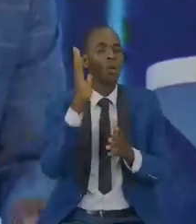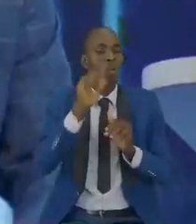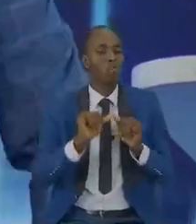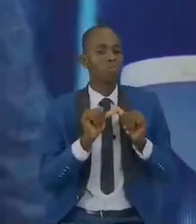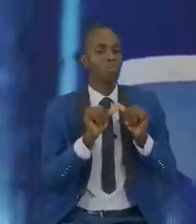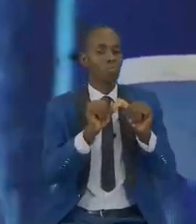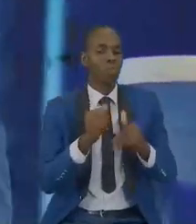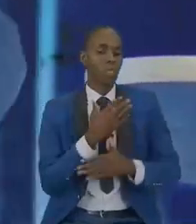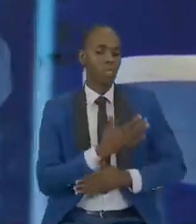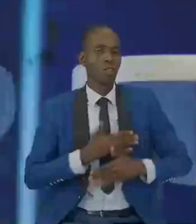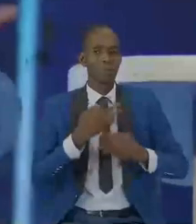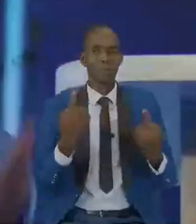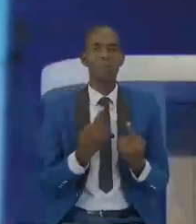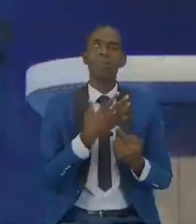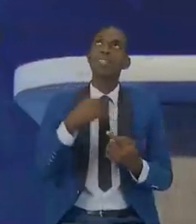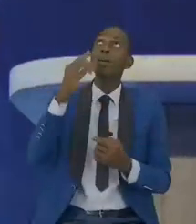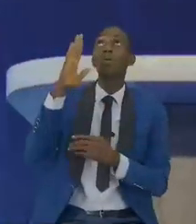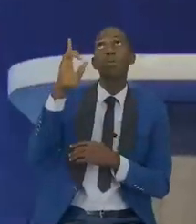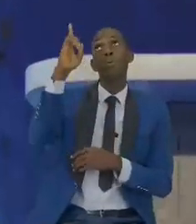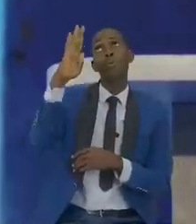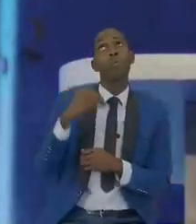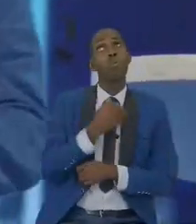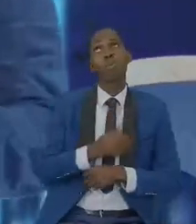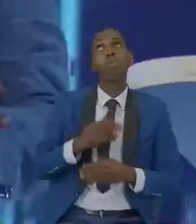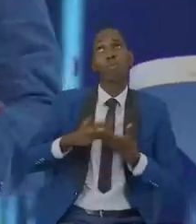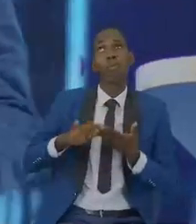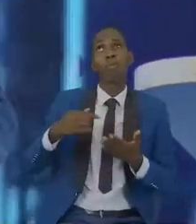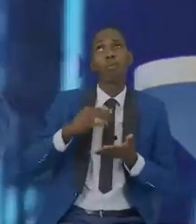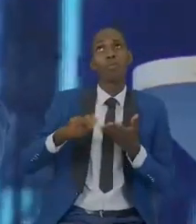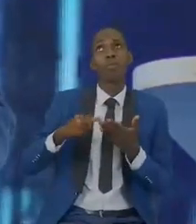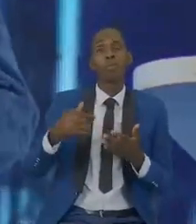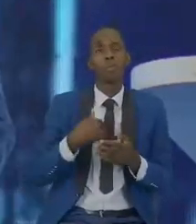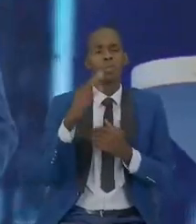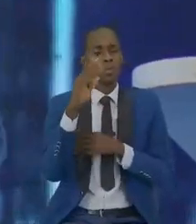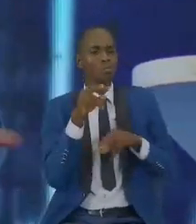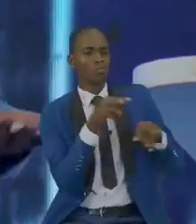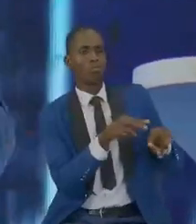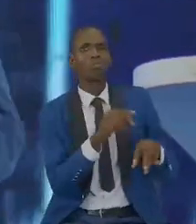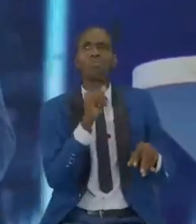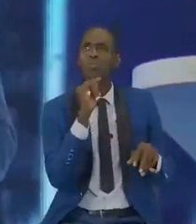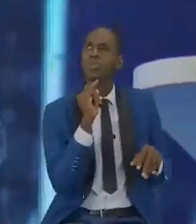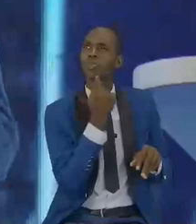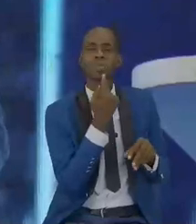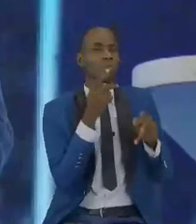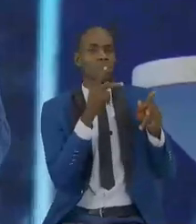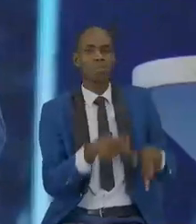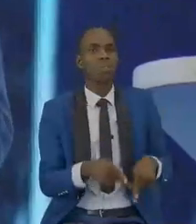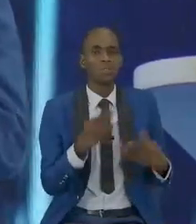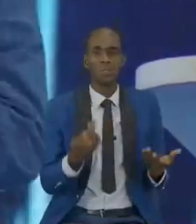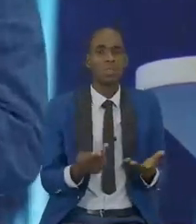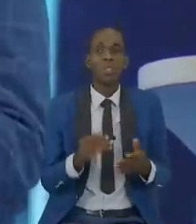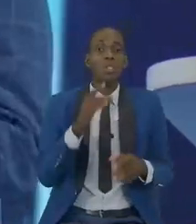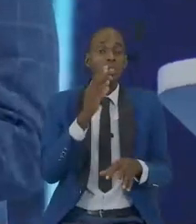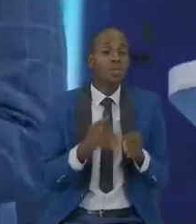Dieu ne perd pas son amour sur ceux qui veulent continuer de pécher. Il dit que pardonne-moi, pardonne-moi.